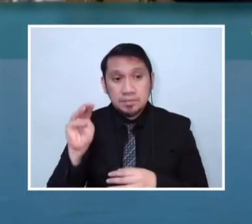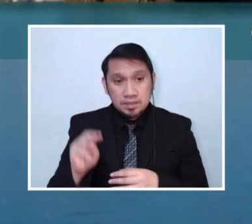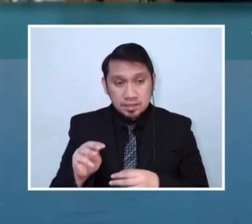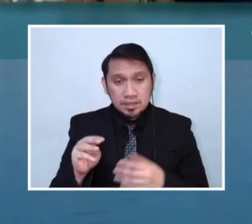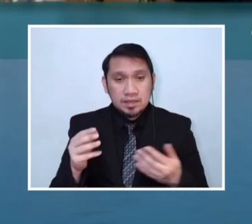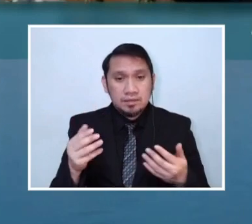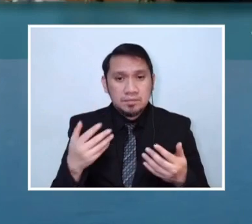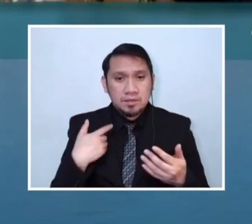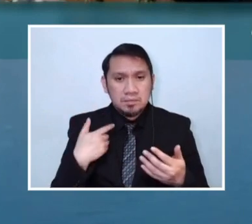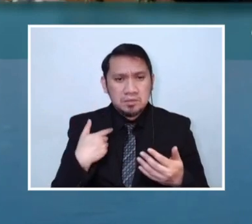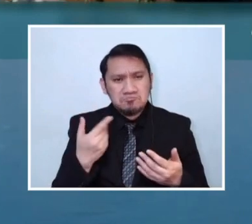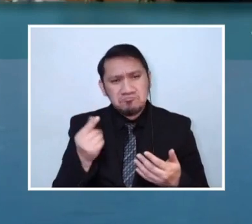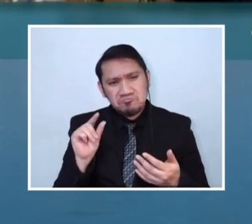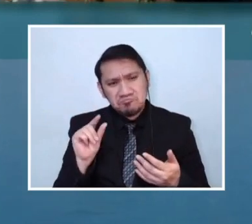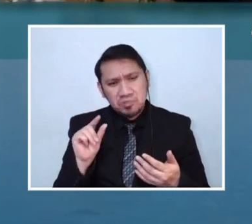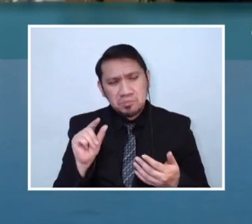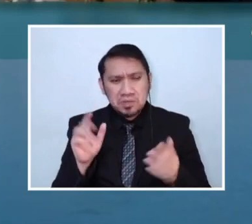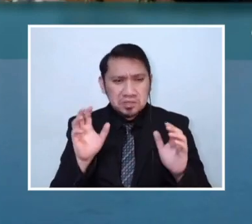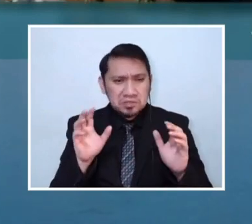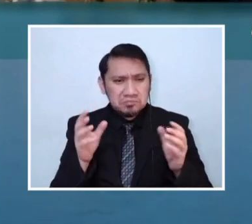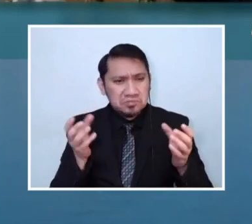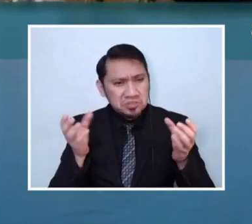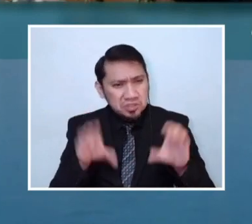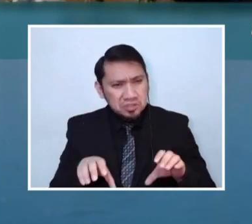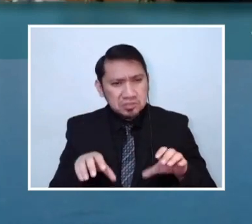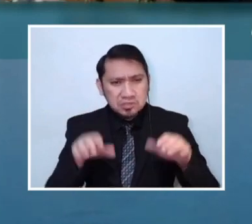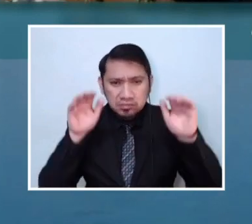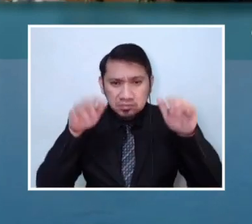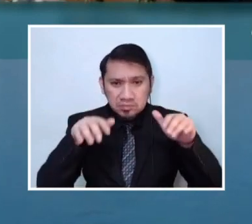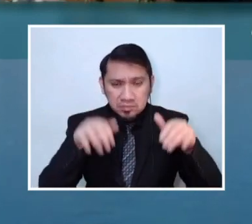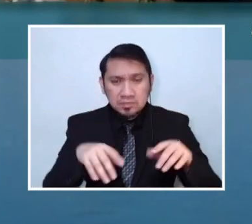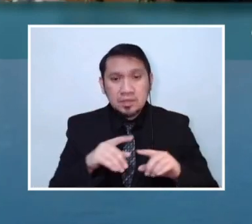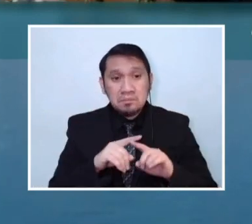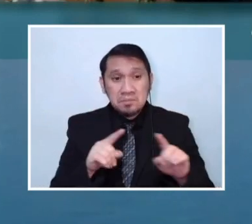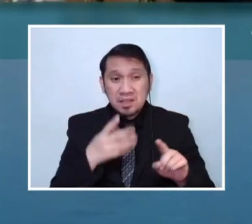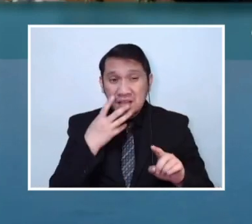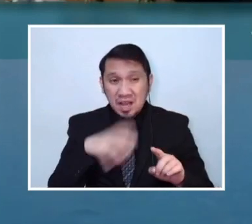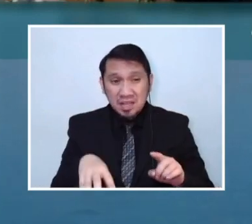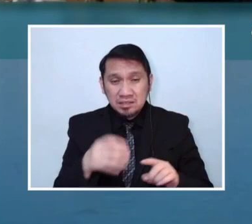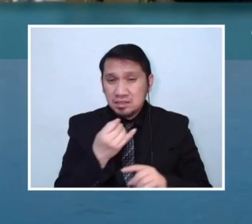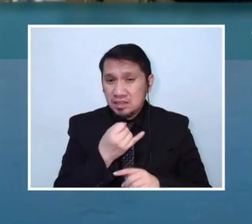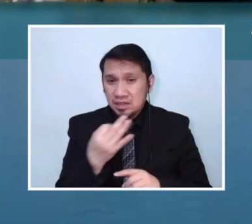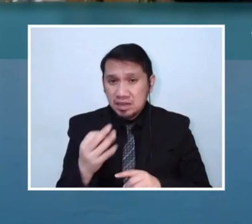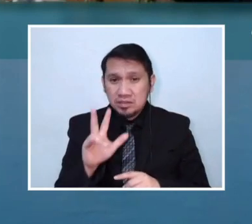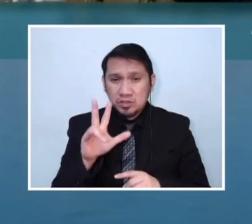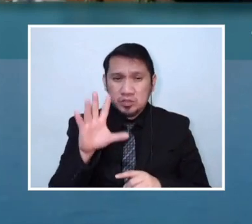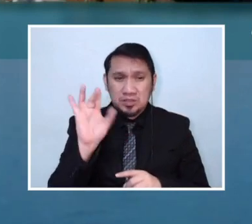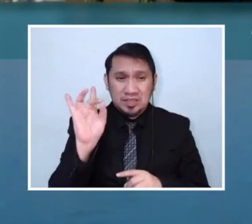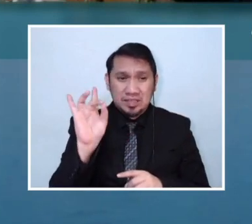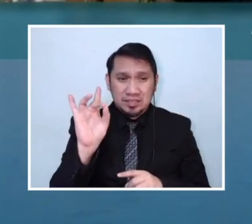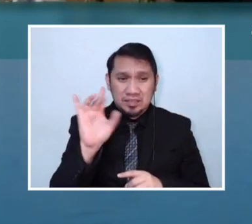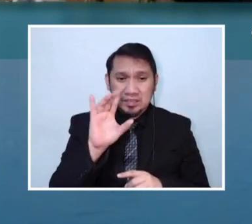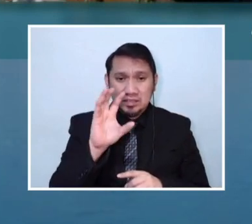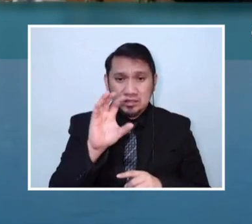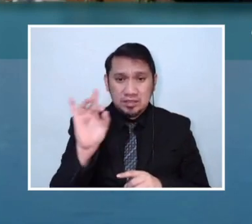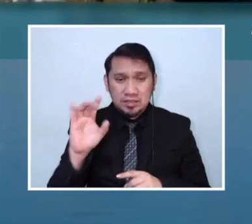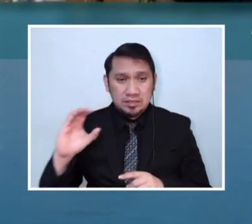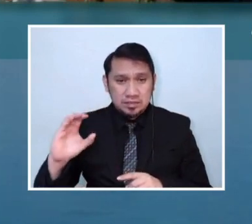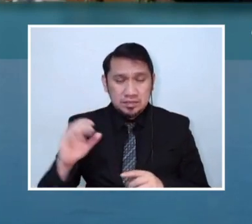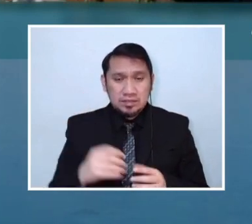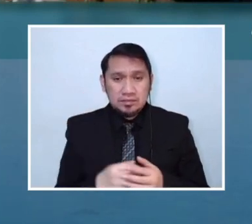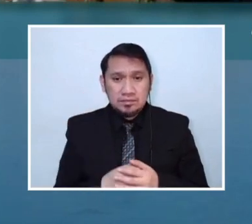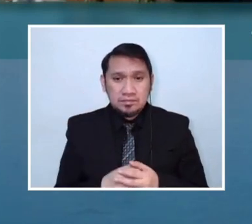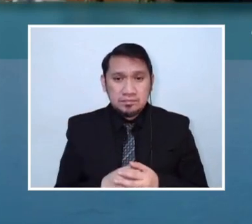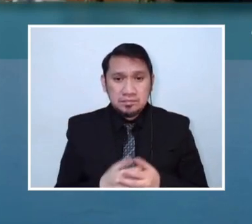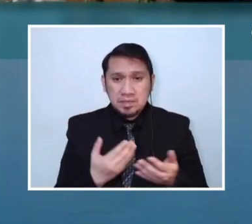bukas. Posible ang pag-uulap sa hapon pero aabot po ng 38 degrees Celsius ang heat index. Hindi po yan actual na temperatura